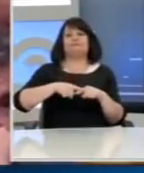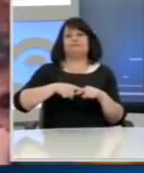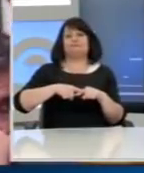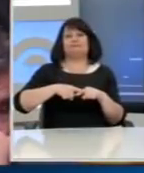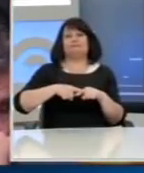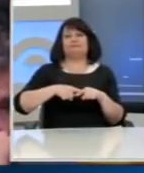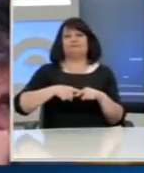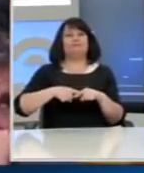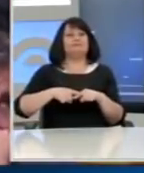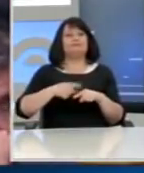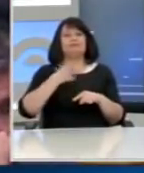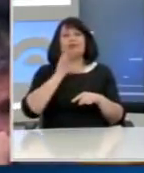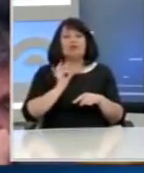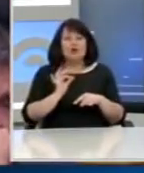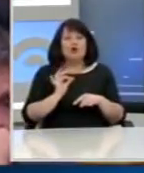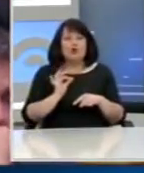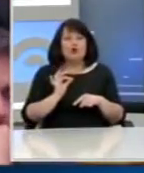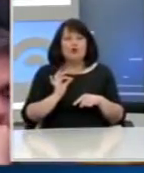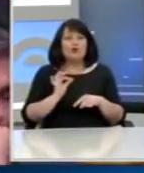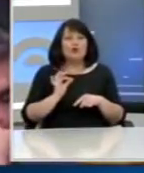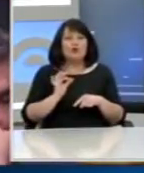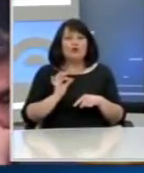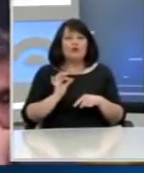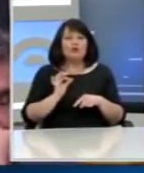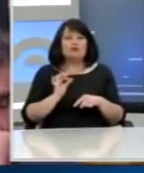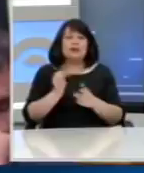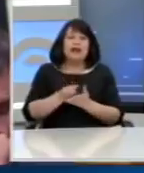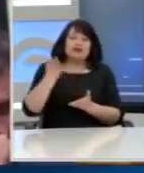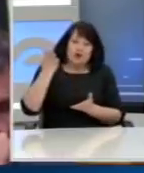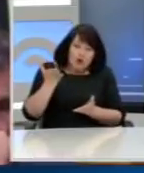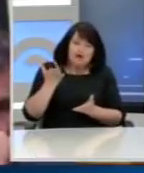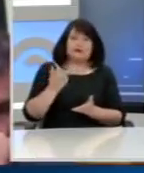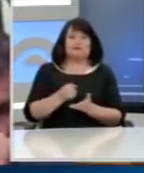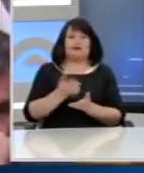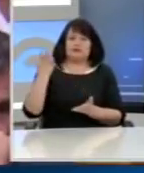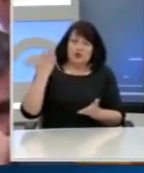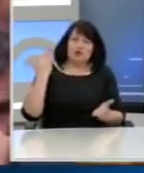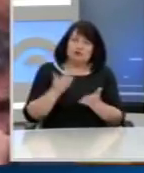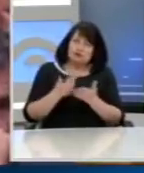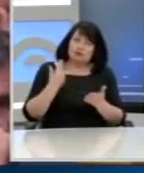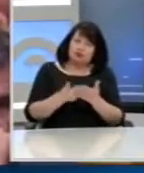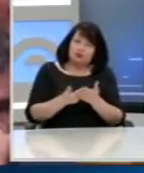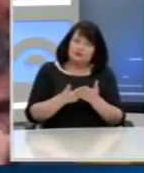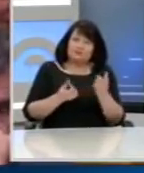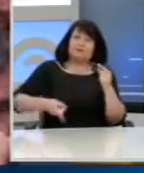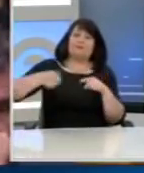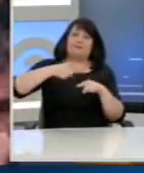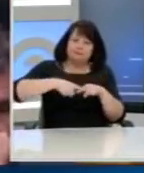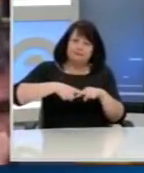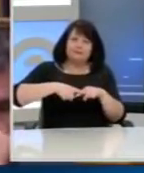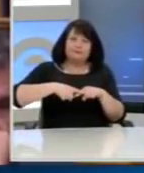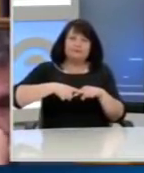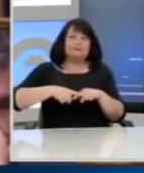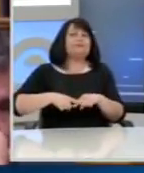υπήρχαν πέντε συμπληρωματικά, διότι κάθε λίγο και λιγάκι με το κλείσιμο μιας αξιολόγησης γίνεται η συμπλήρωση με βάση τα δεδομένα